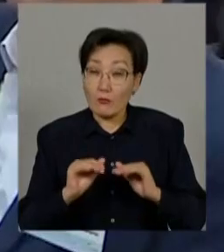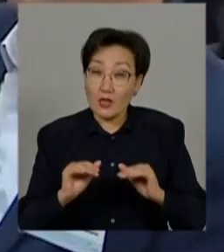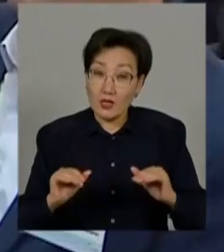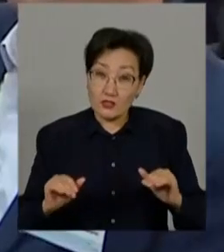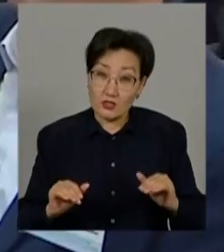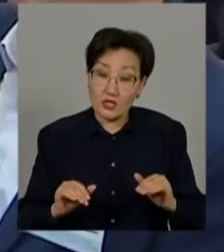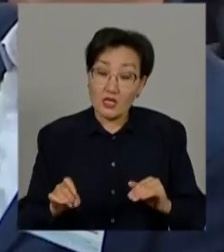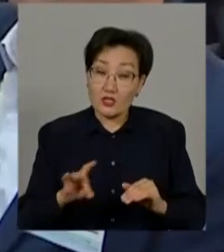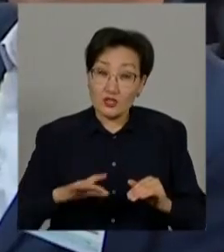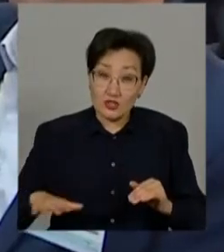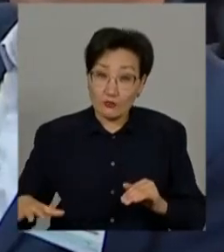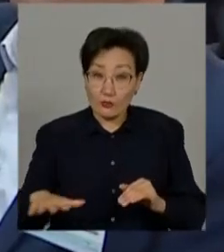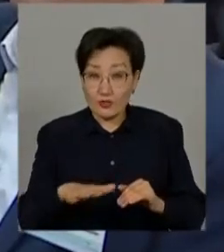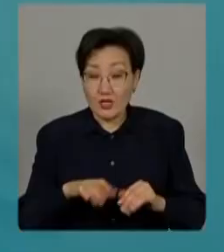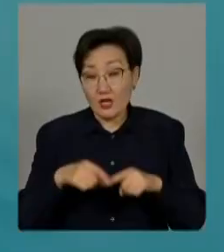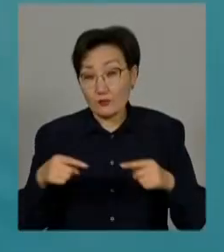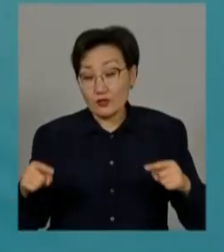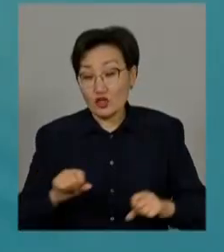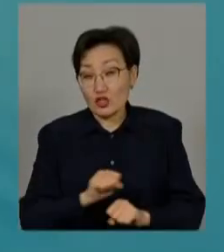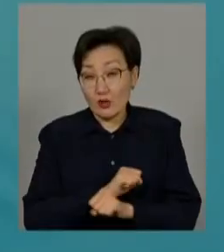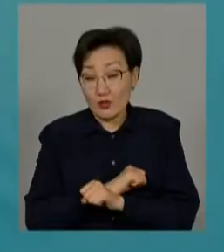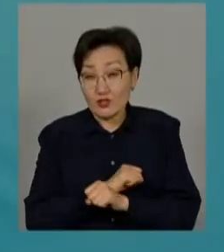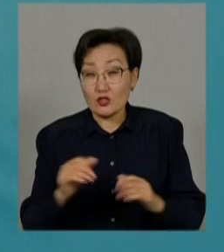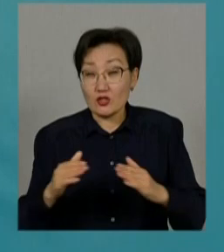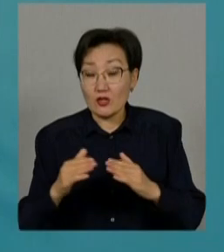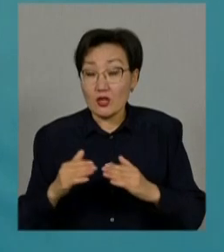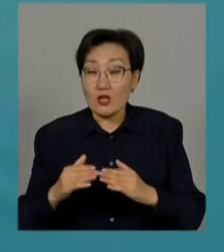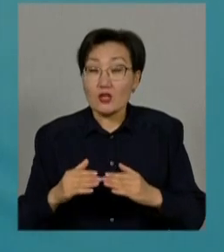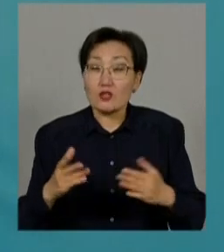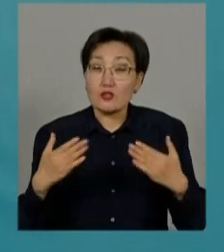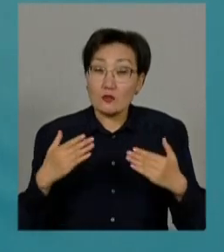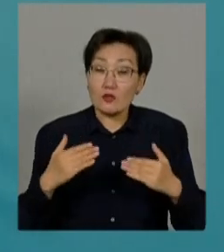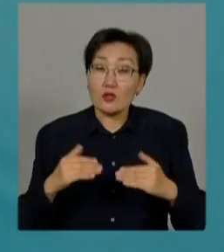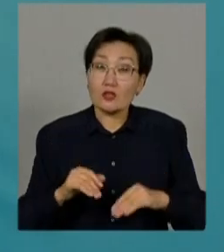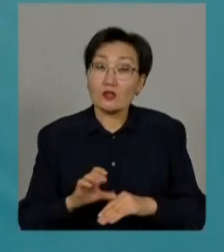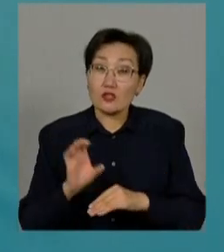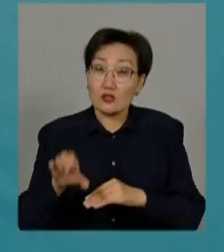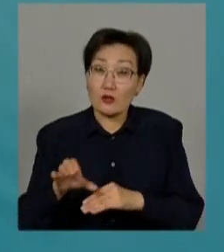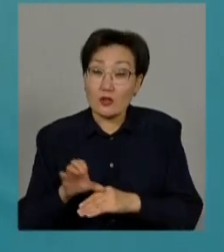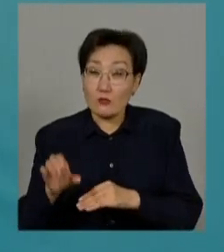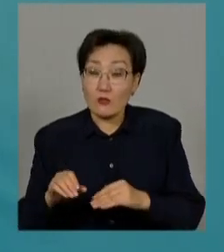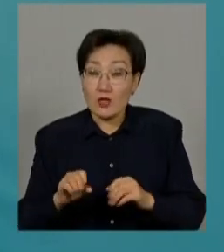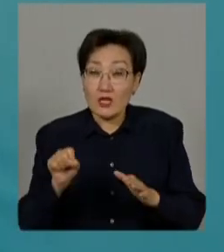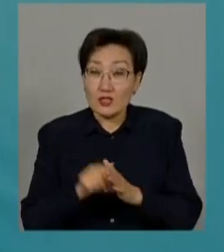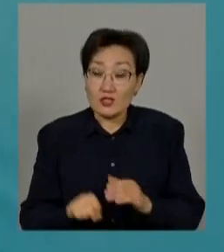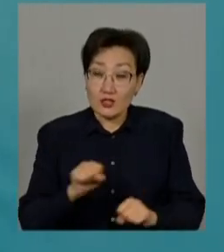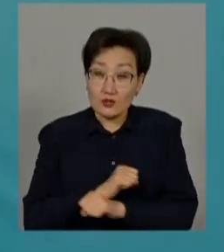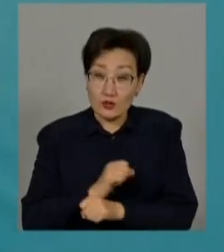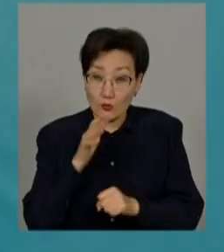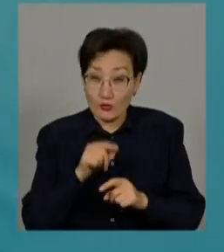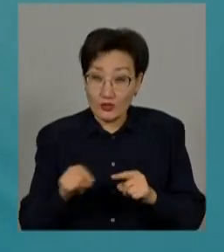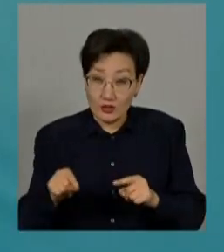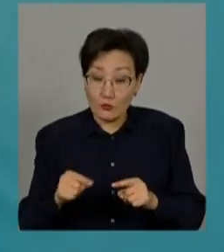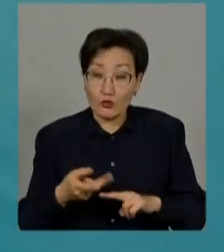балаларды республикамыздағы әртүрлі демалыс үйлеріне, санаторияларға жіберіп, осы қысқы каникулда демалуын